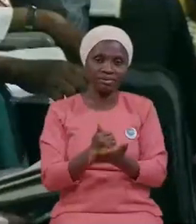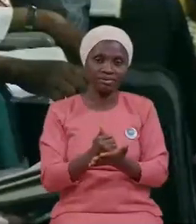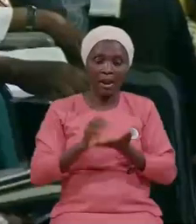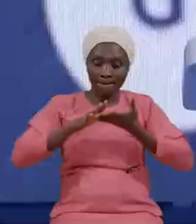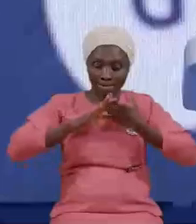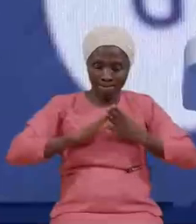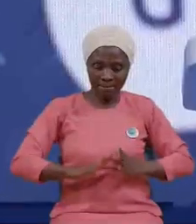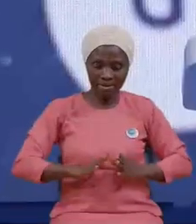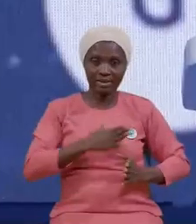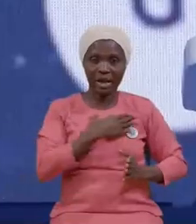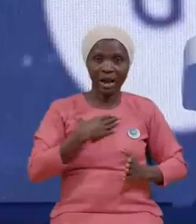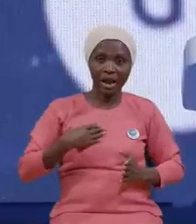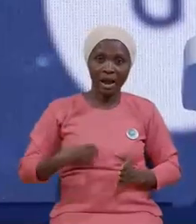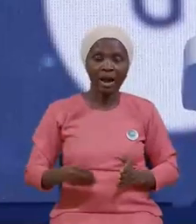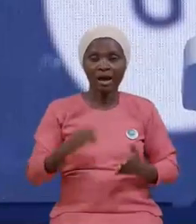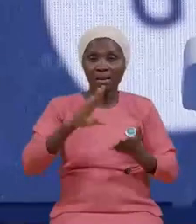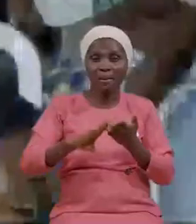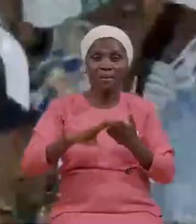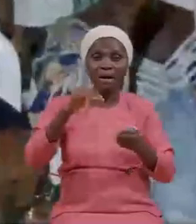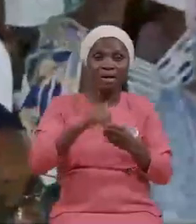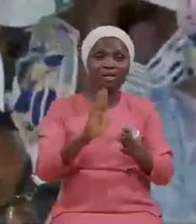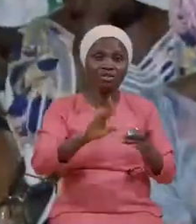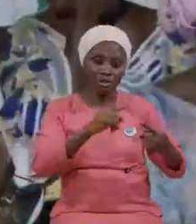La paix, le pardon dans ton cœur.